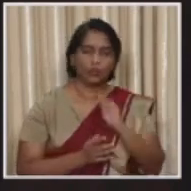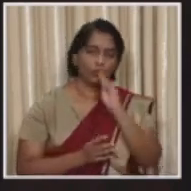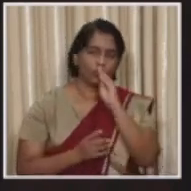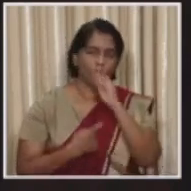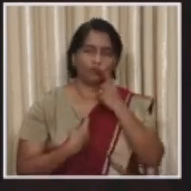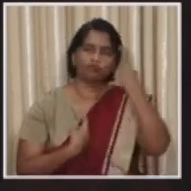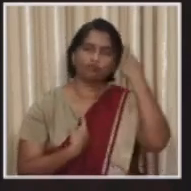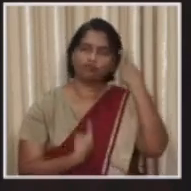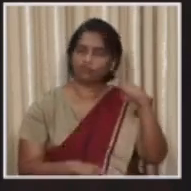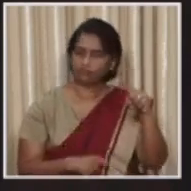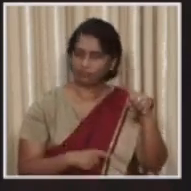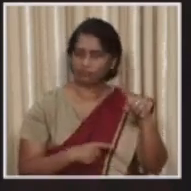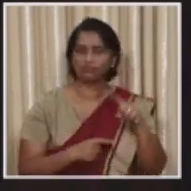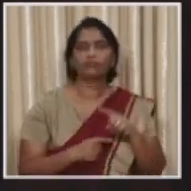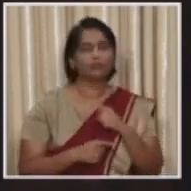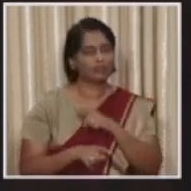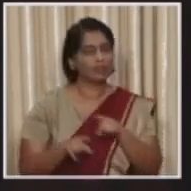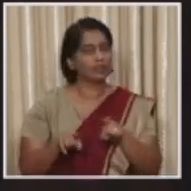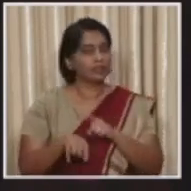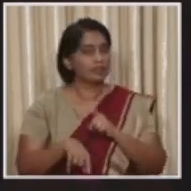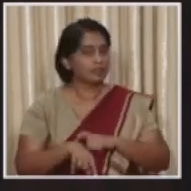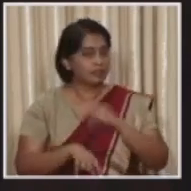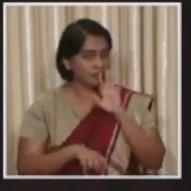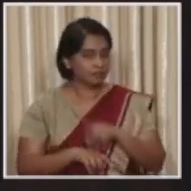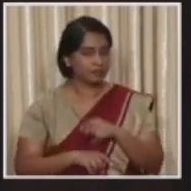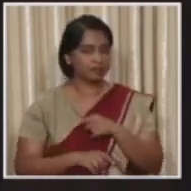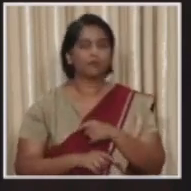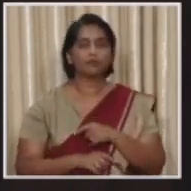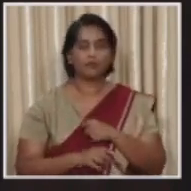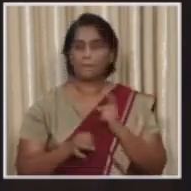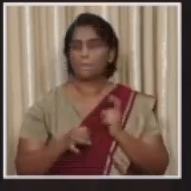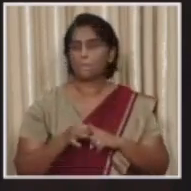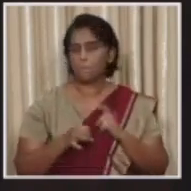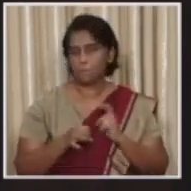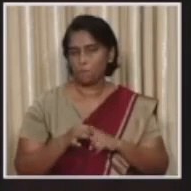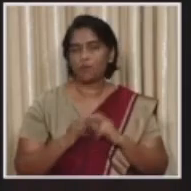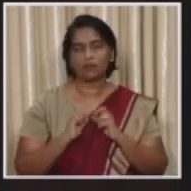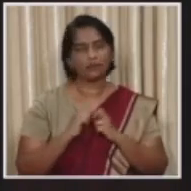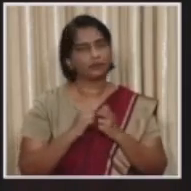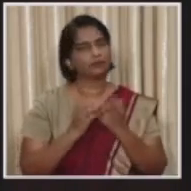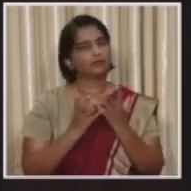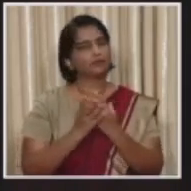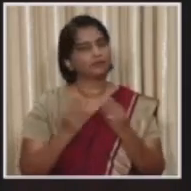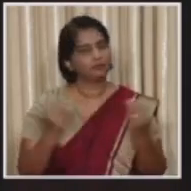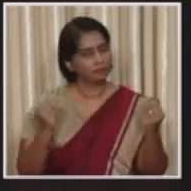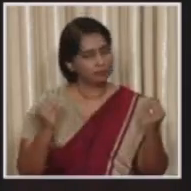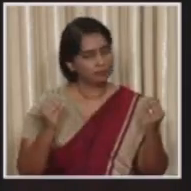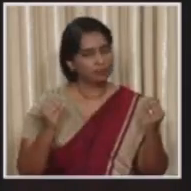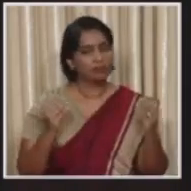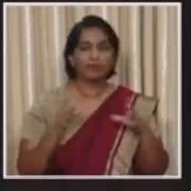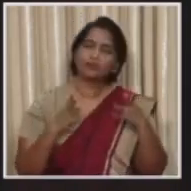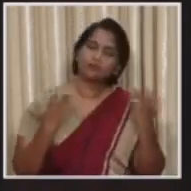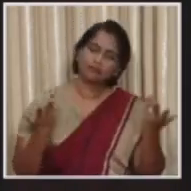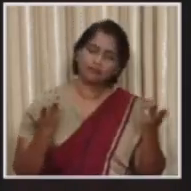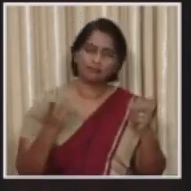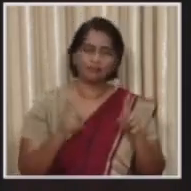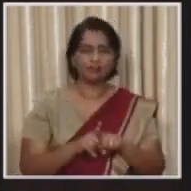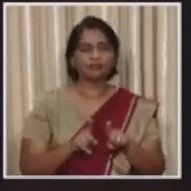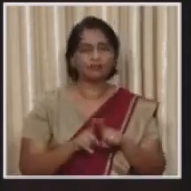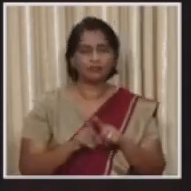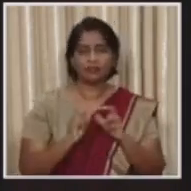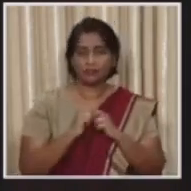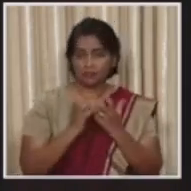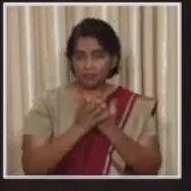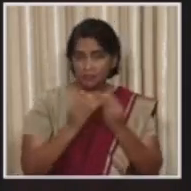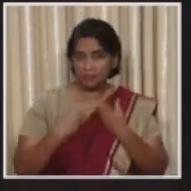හුදකලාව ඒ වෙලාවේ තියෙන ප්‍රශ්නයක් විසඳන්න, එහෙම නැත්නම්